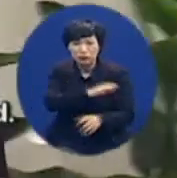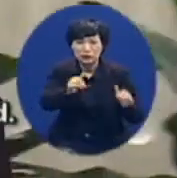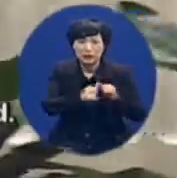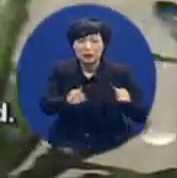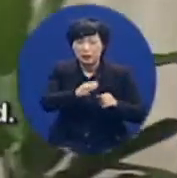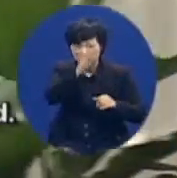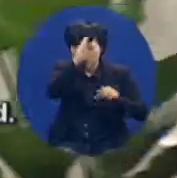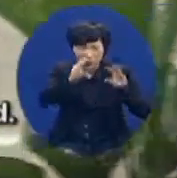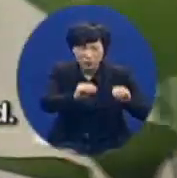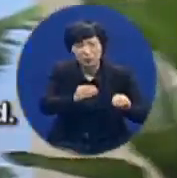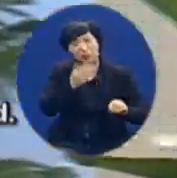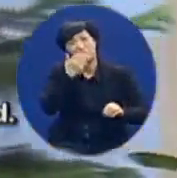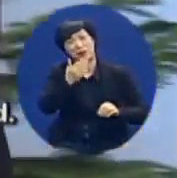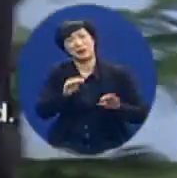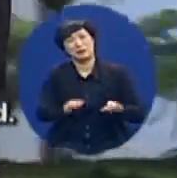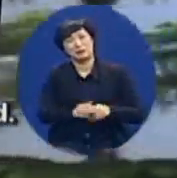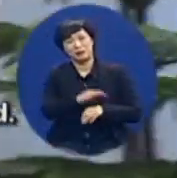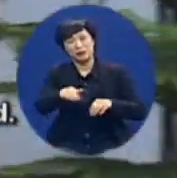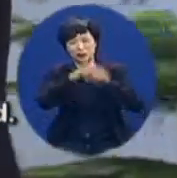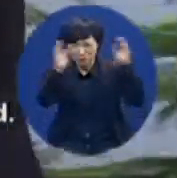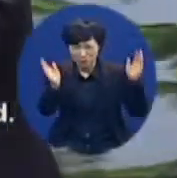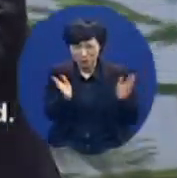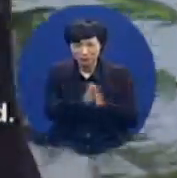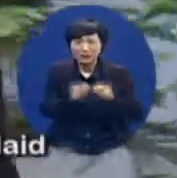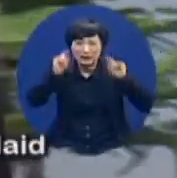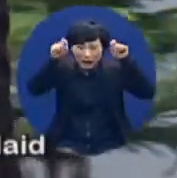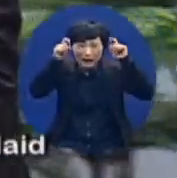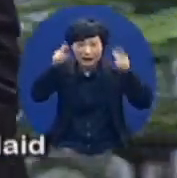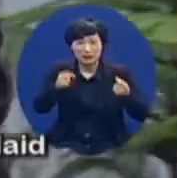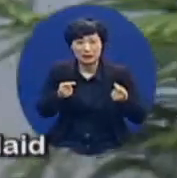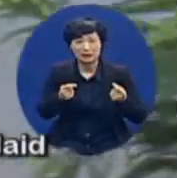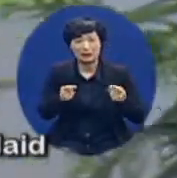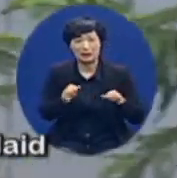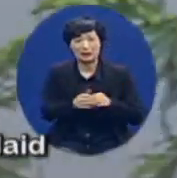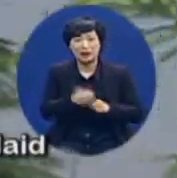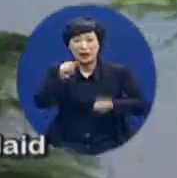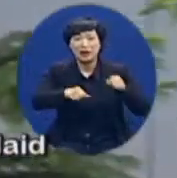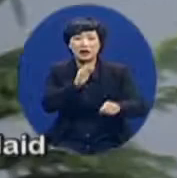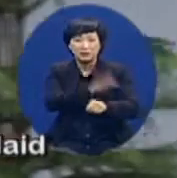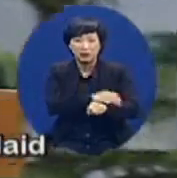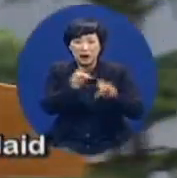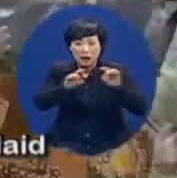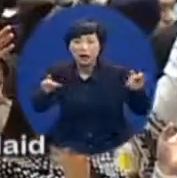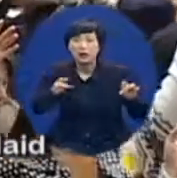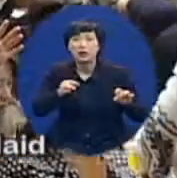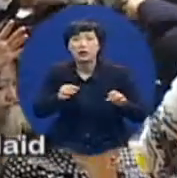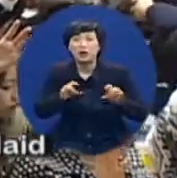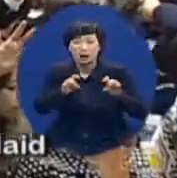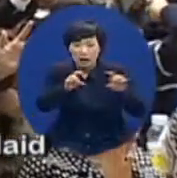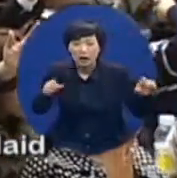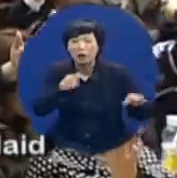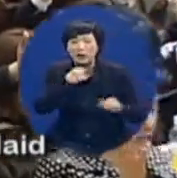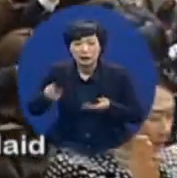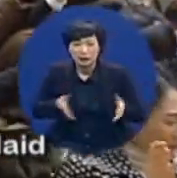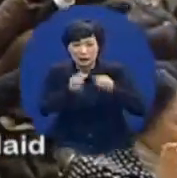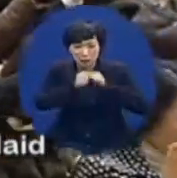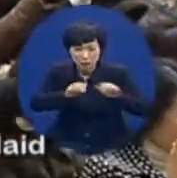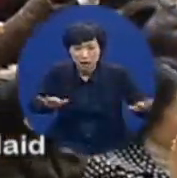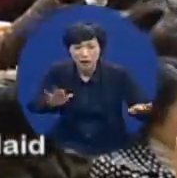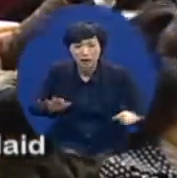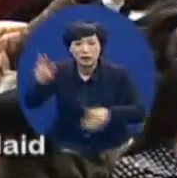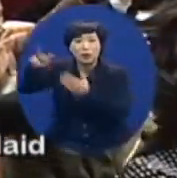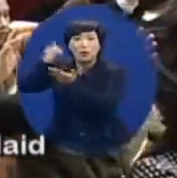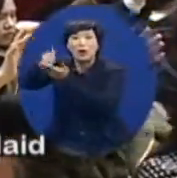나음을 입었도다 우리는 다양 같아서 그릇 하여 각기 제길로 같거늘 여호와께서는 우리 무리의